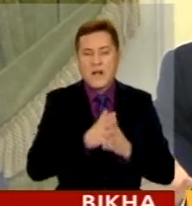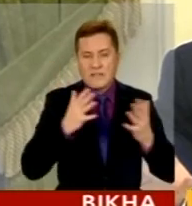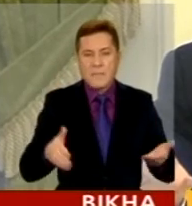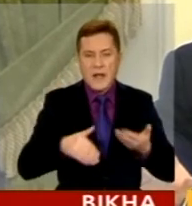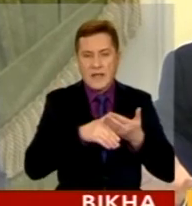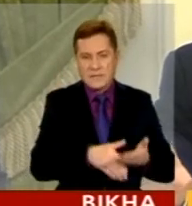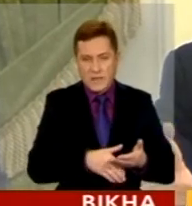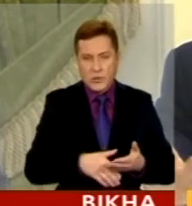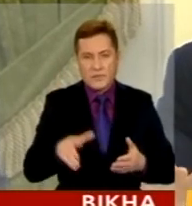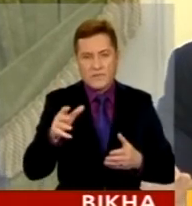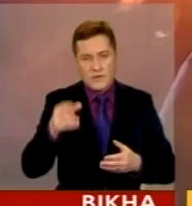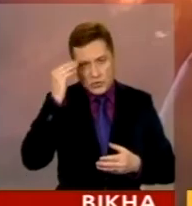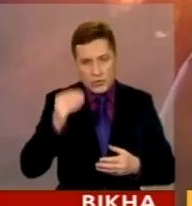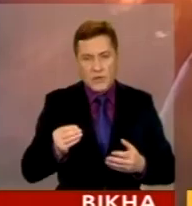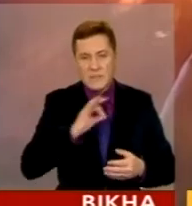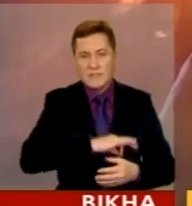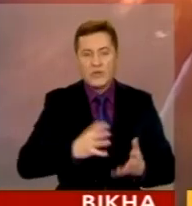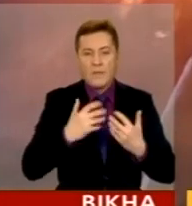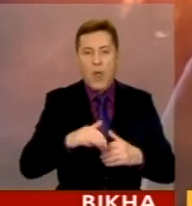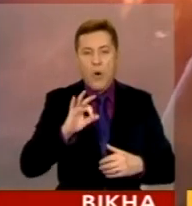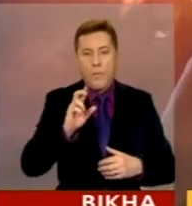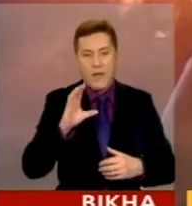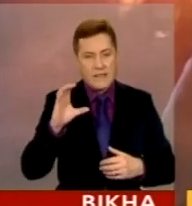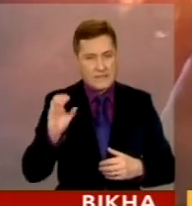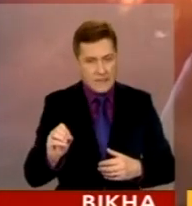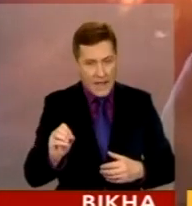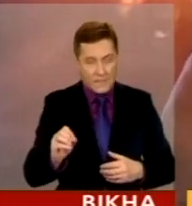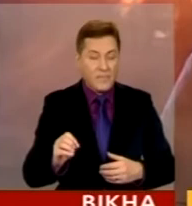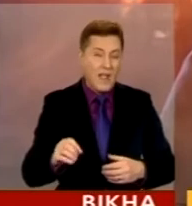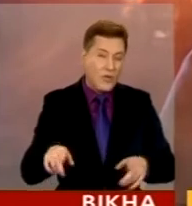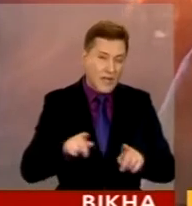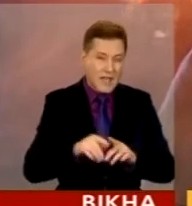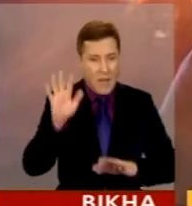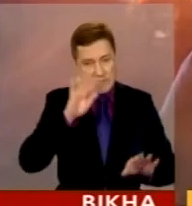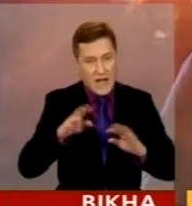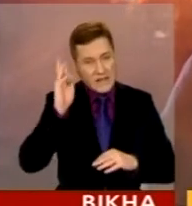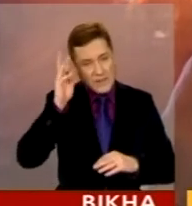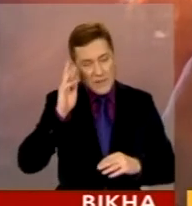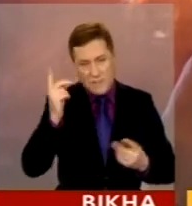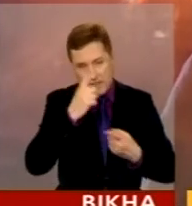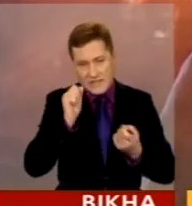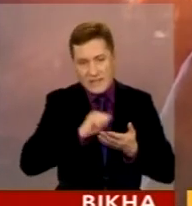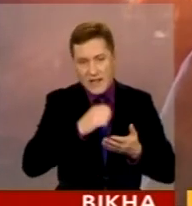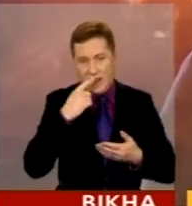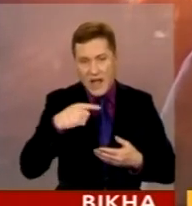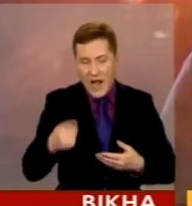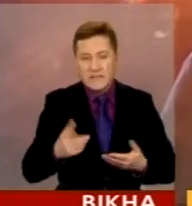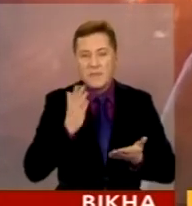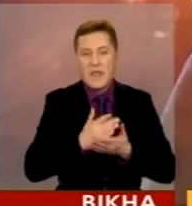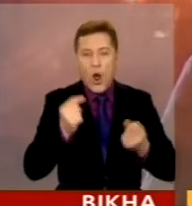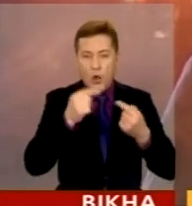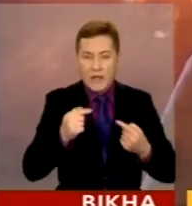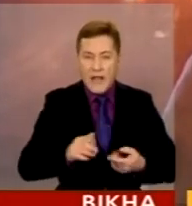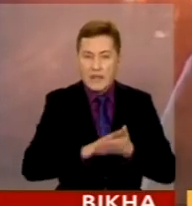использования механизма ОБСЕ. Та поруч із такими досить абстрактними дипломатичними деклараціями є і трошки конкретних угод.